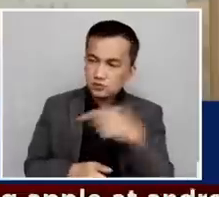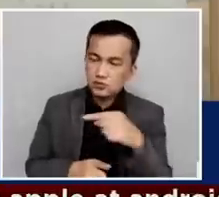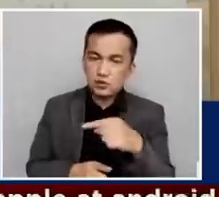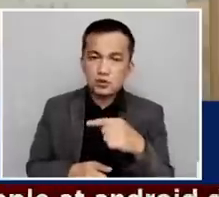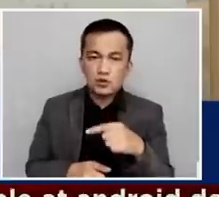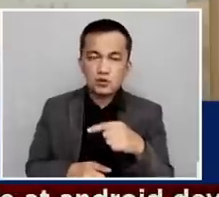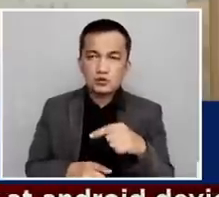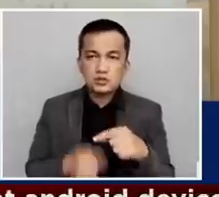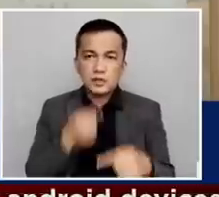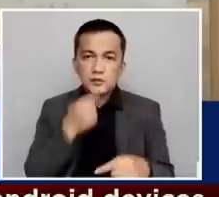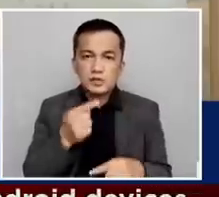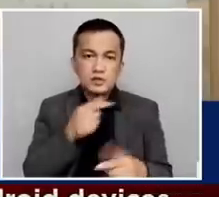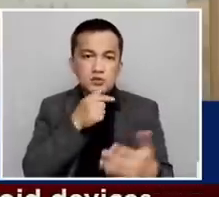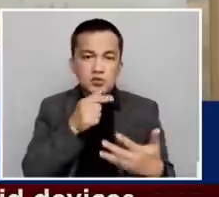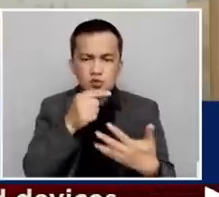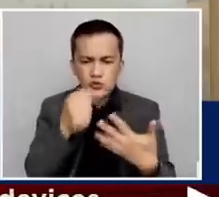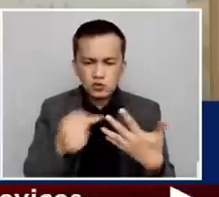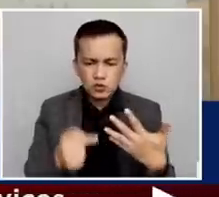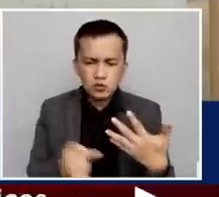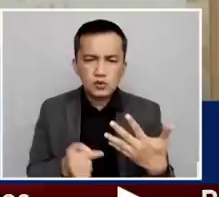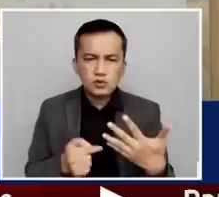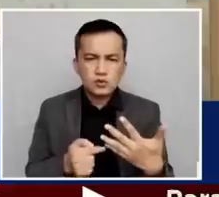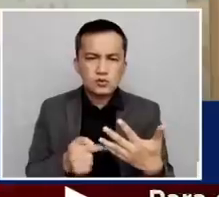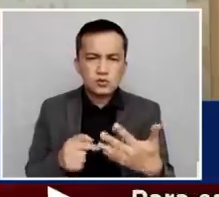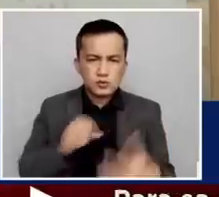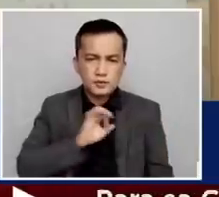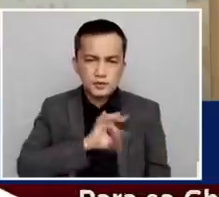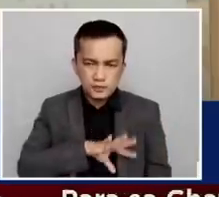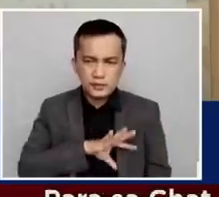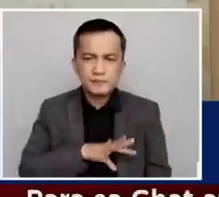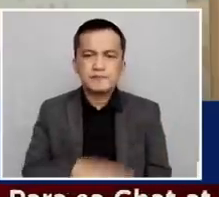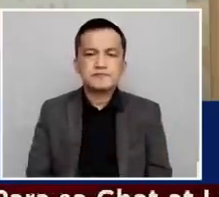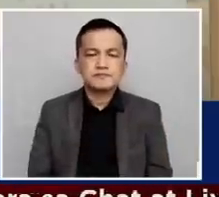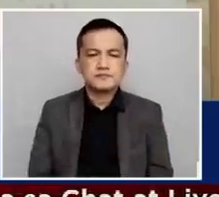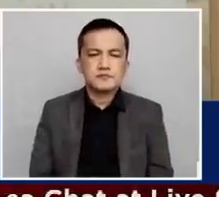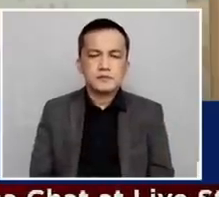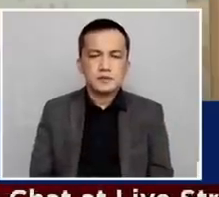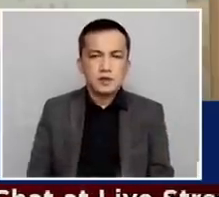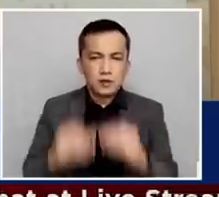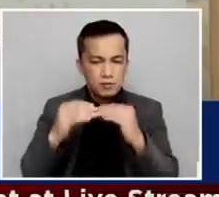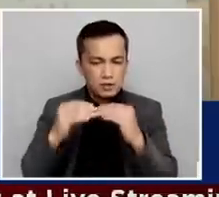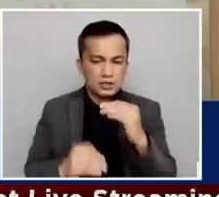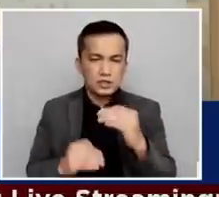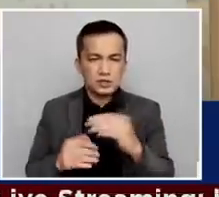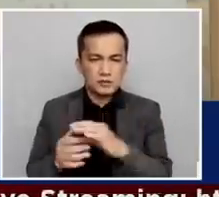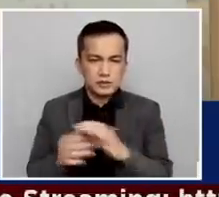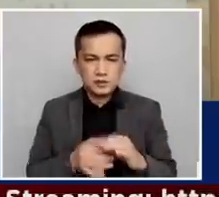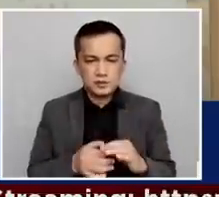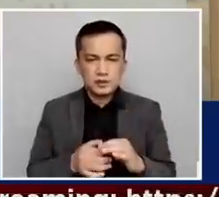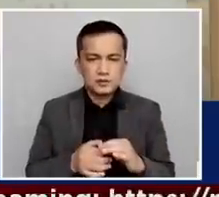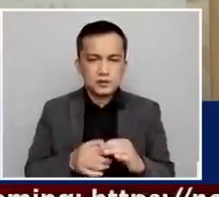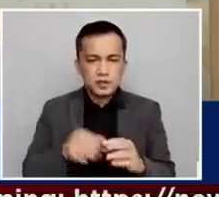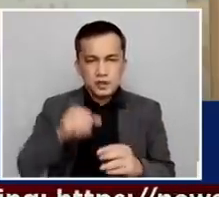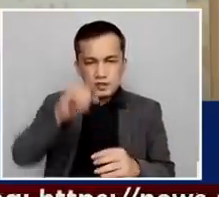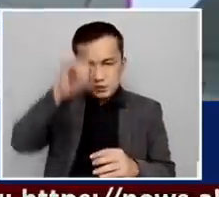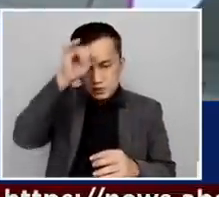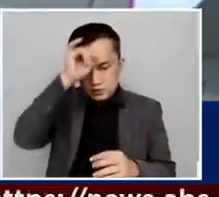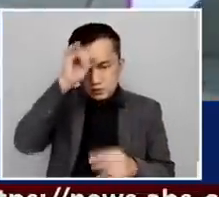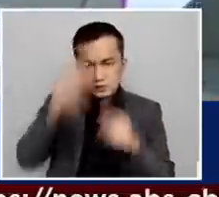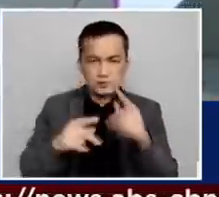kinaukulan kung sino talaga ang mga kumita dito. Unfair na madamay ang mga inosenteng tao sa kasong